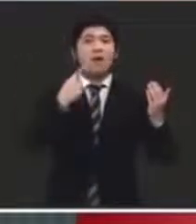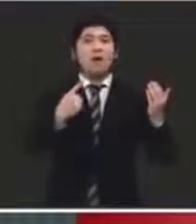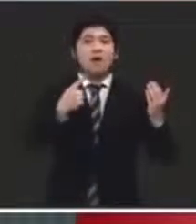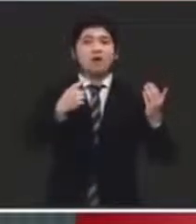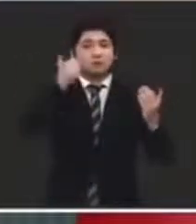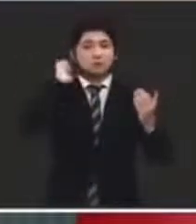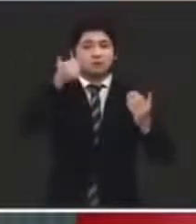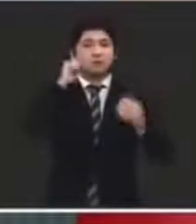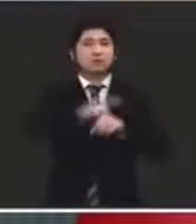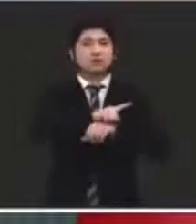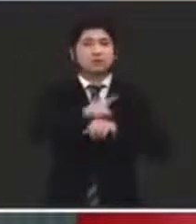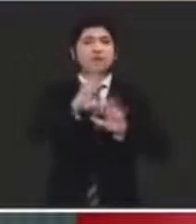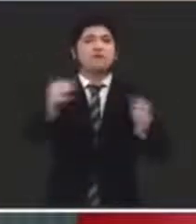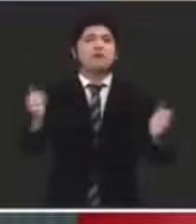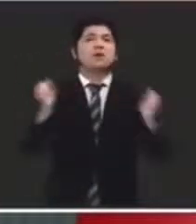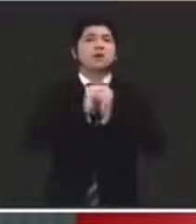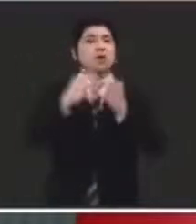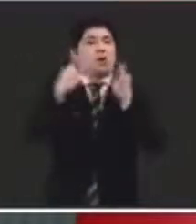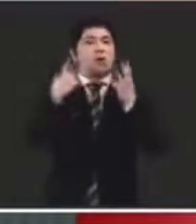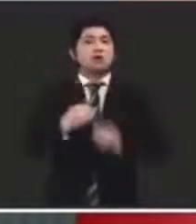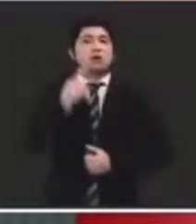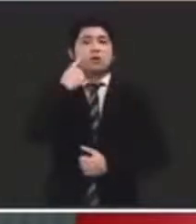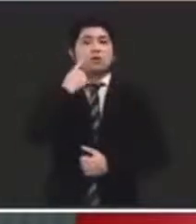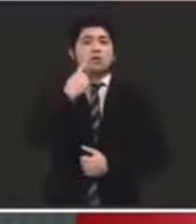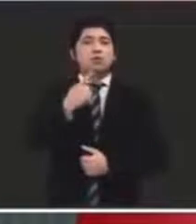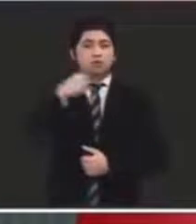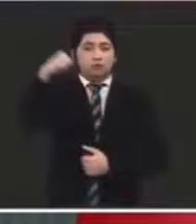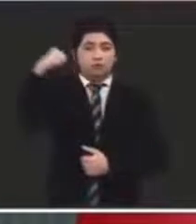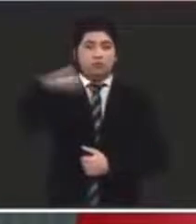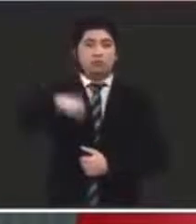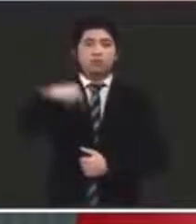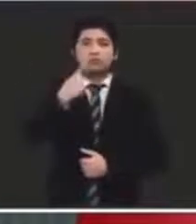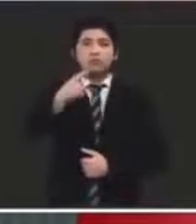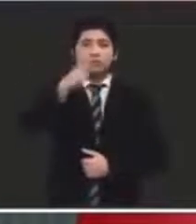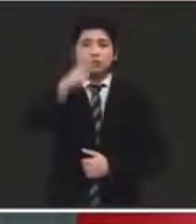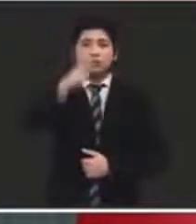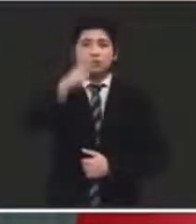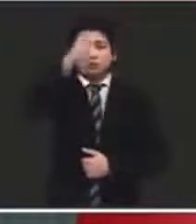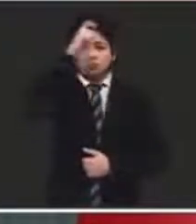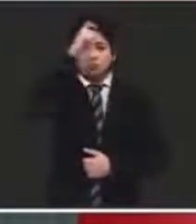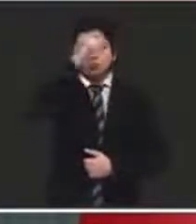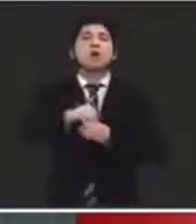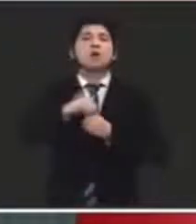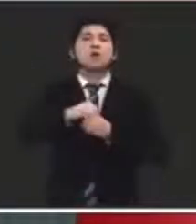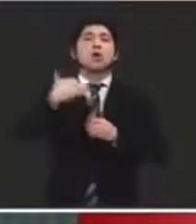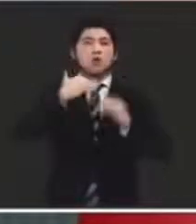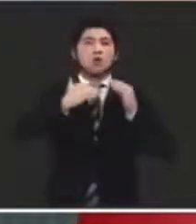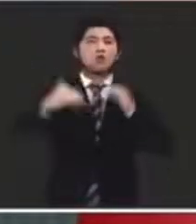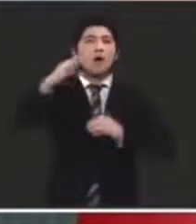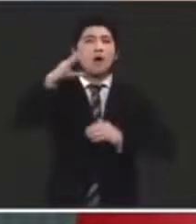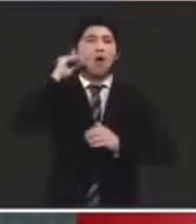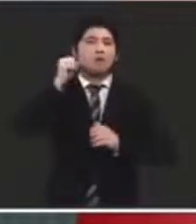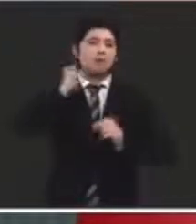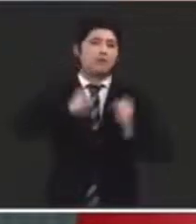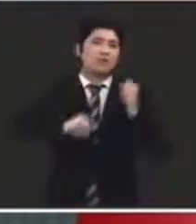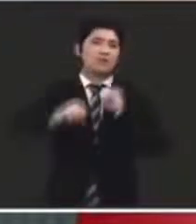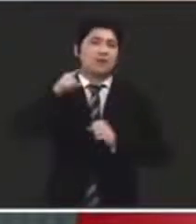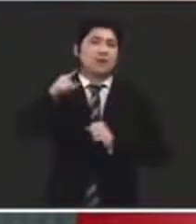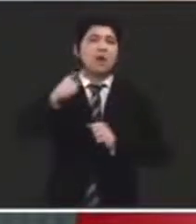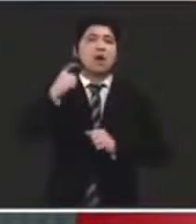Zamanla daha da artacaktır bugün Türkiye'nin Yüksek Öğrenim Yurdu kapasitesi